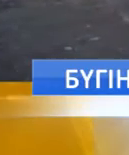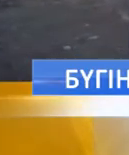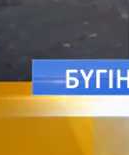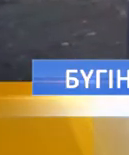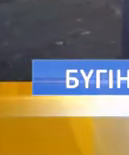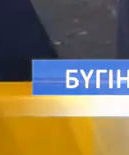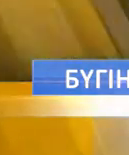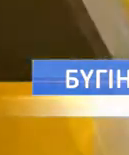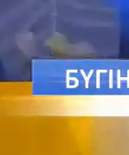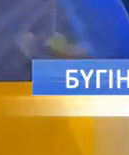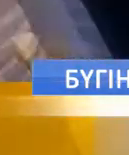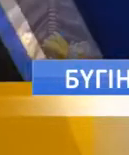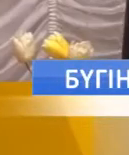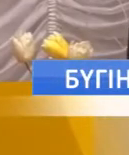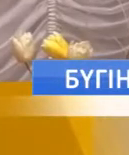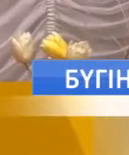жіберілді.